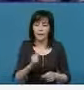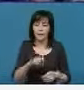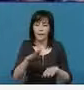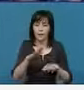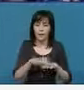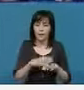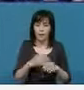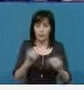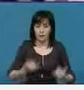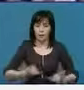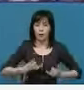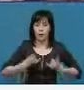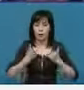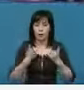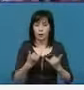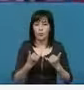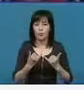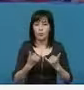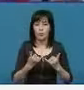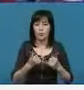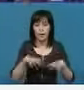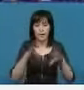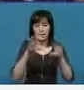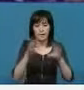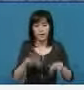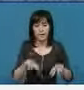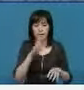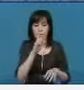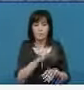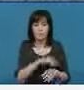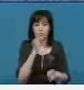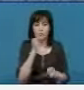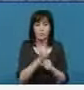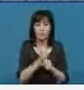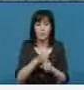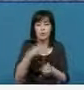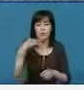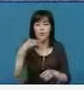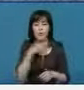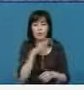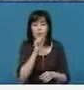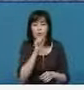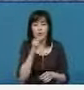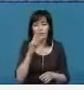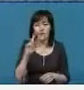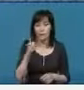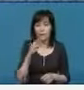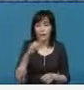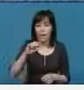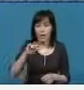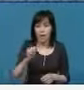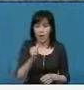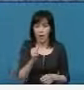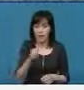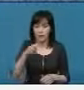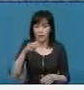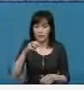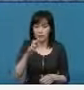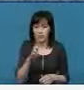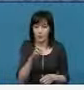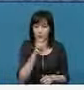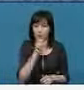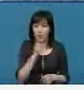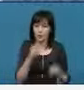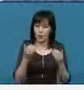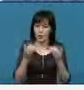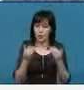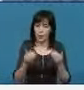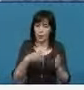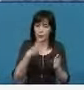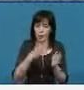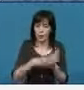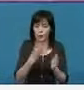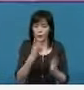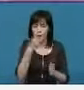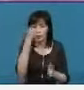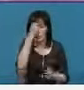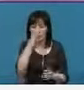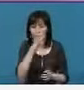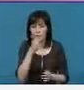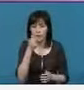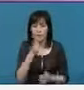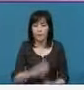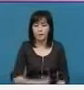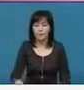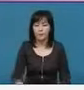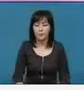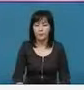сый құрмет көрсету. Заң саласында еңбек еткен көп ардагердің бірі Айтжан Бекназаров ақсақал. Бүгінде 94 жаста.